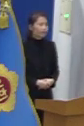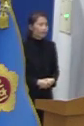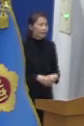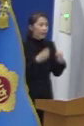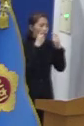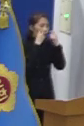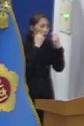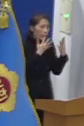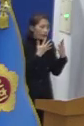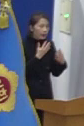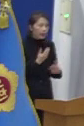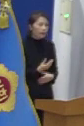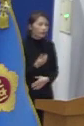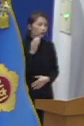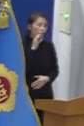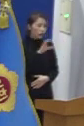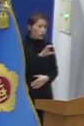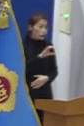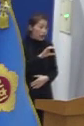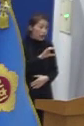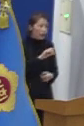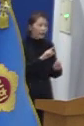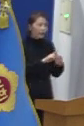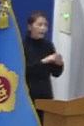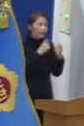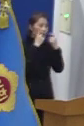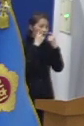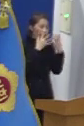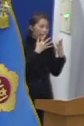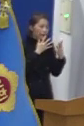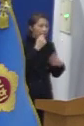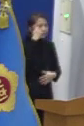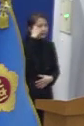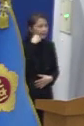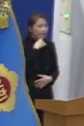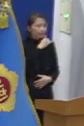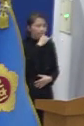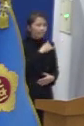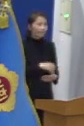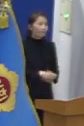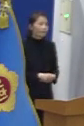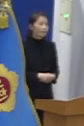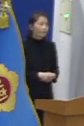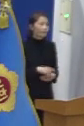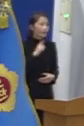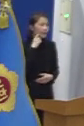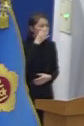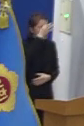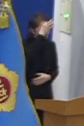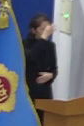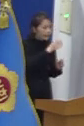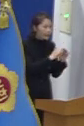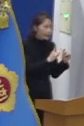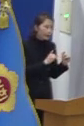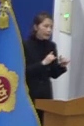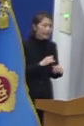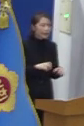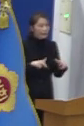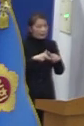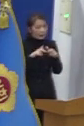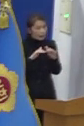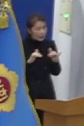확실한 투자 효과를 확인했습니다. 이에 기존 예술인, 장애인